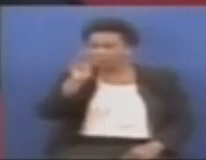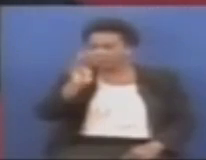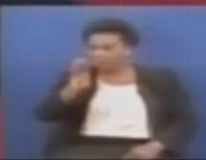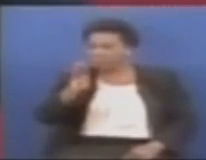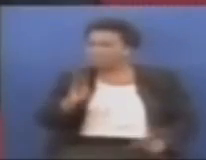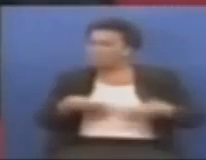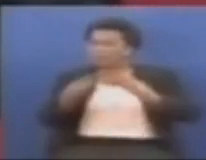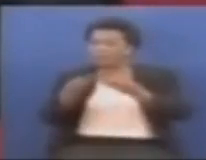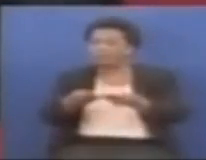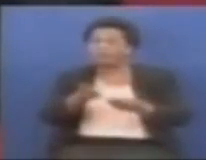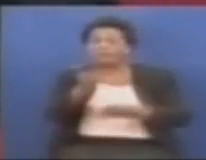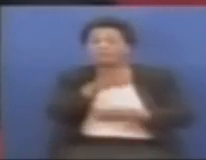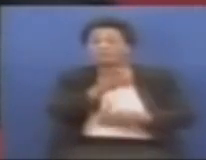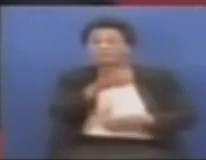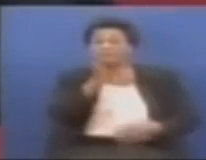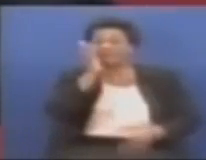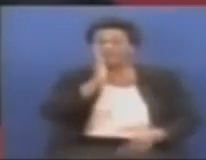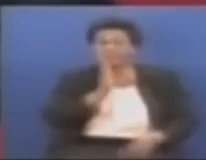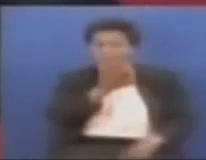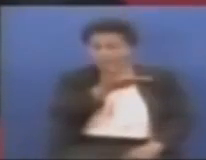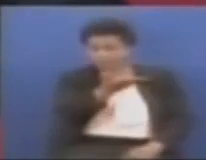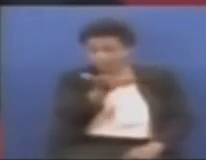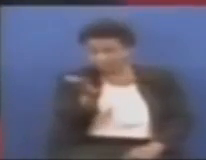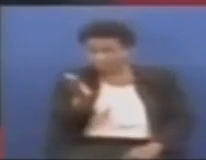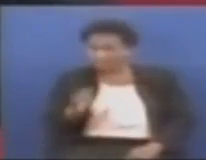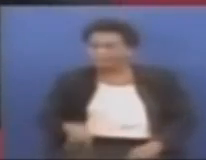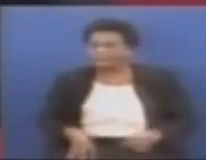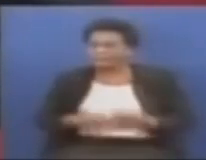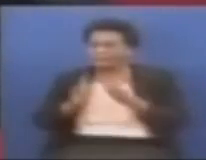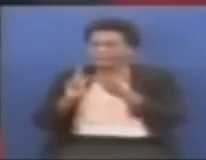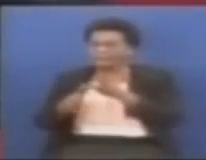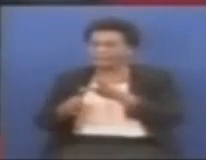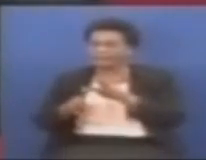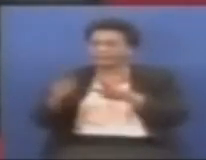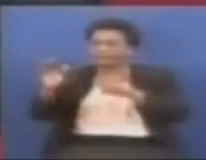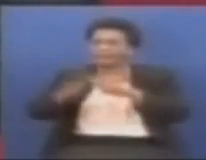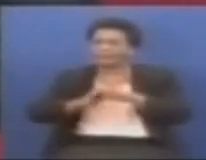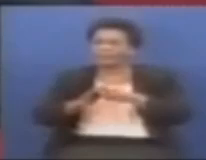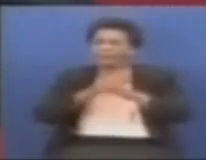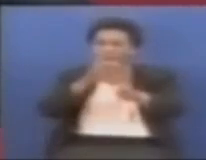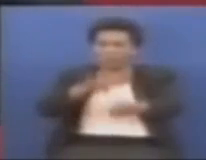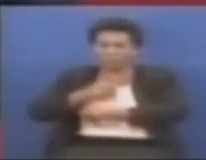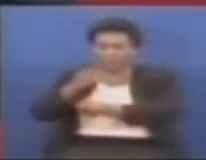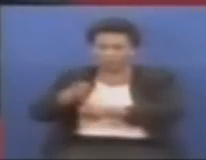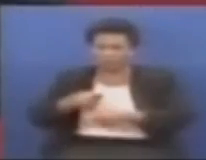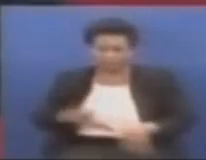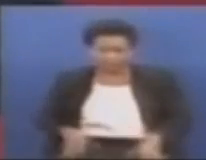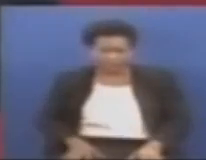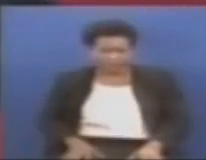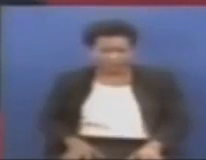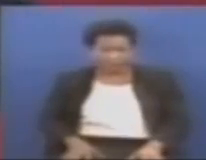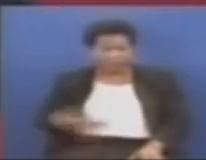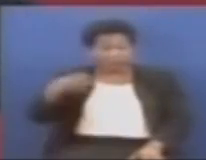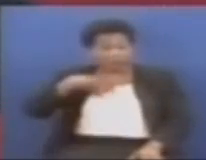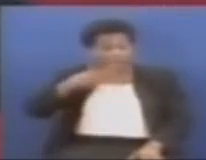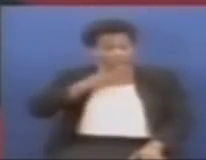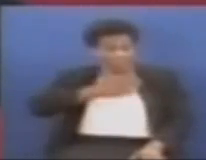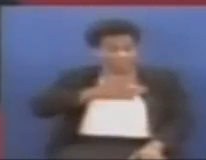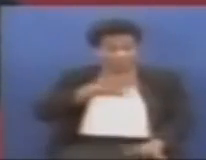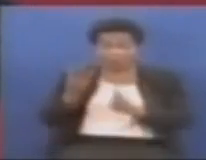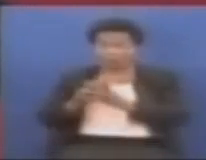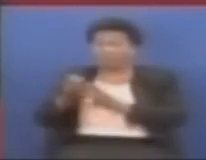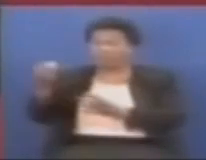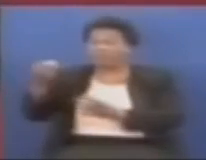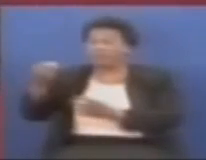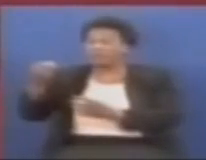kilimo, ofisi ya Waziri Mkuu kwa ushirikiano na Wizara ya Kilimo tunatekeleza kwa pamoja mpango wa